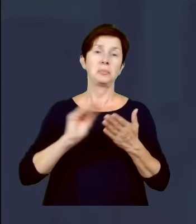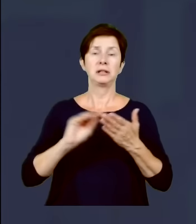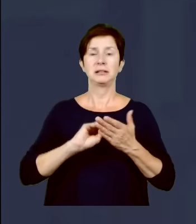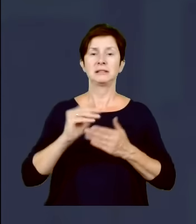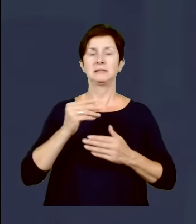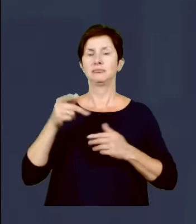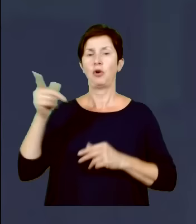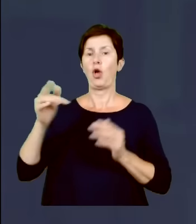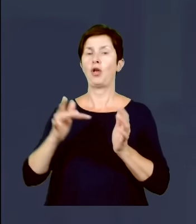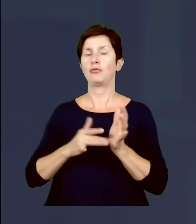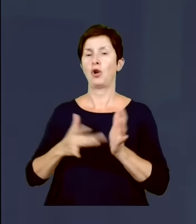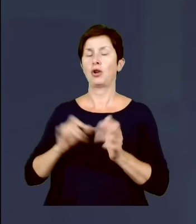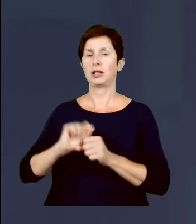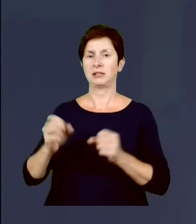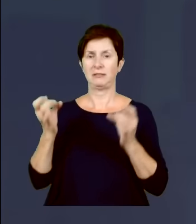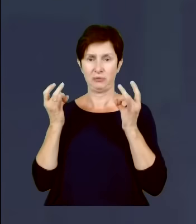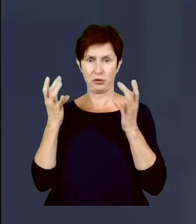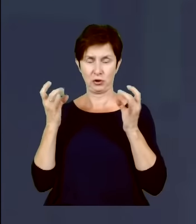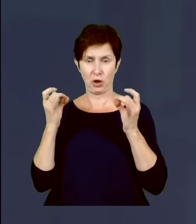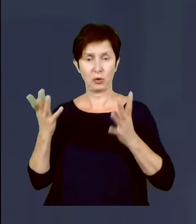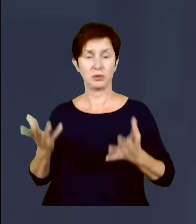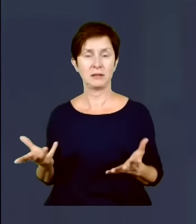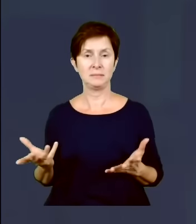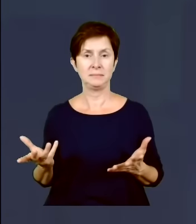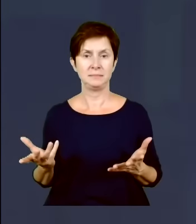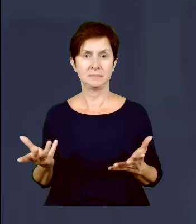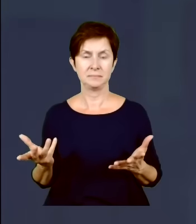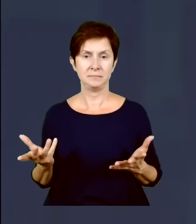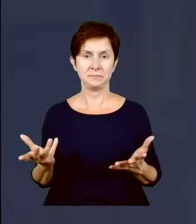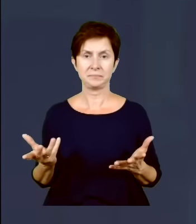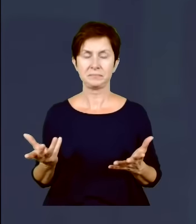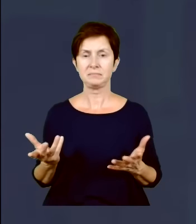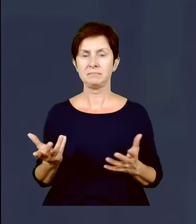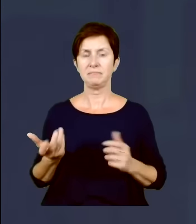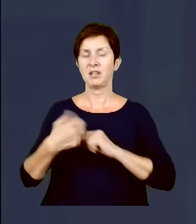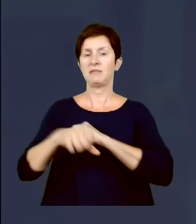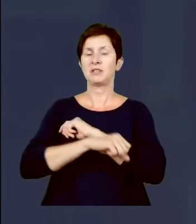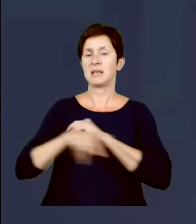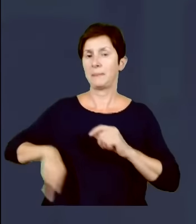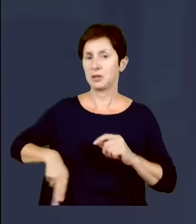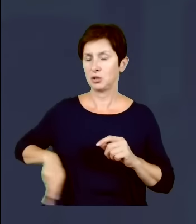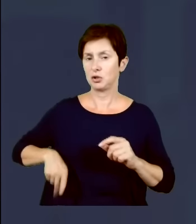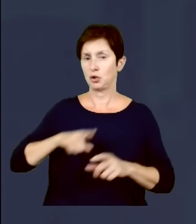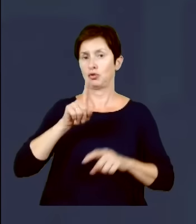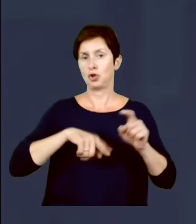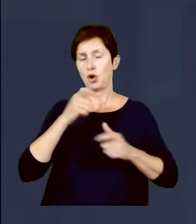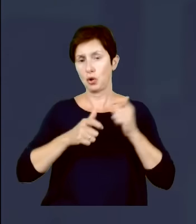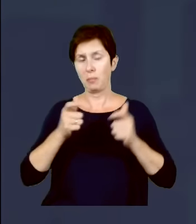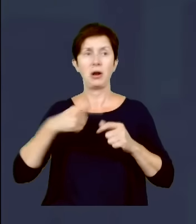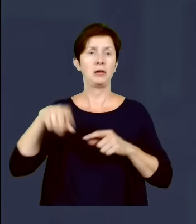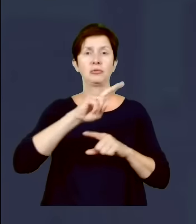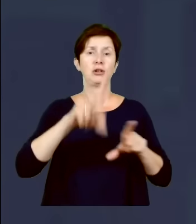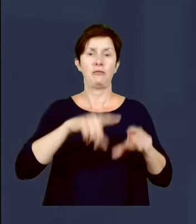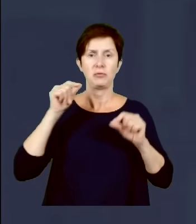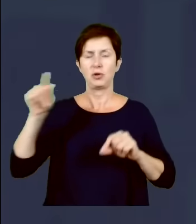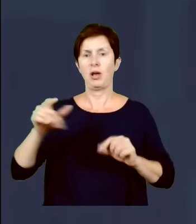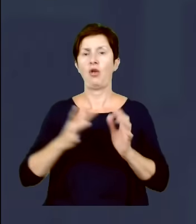że dobry Car źli bojarzy to ci wiceministrowie to ci koalicjanci są to oni Źle wybrali Donald się na pewno